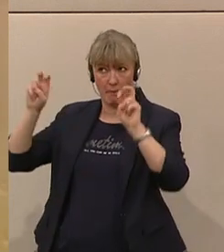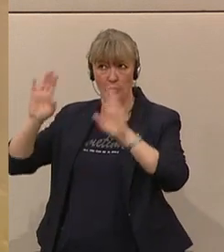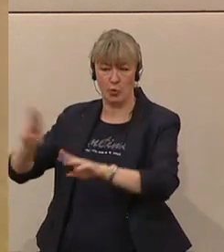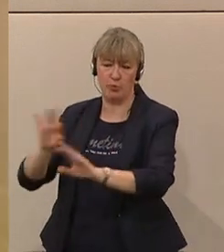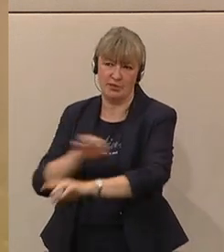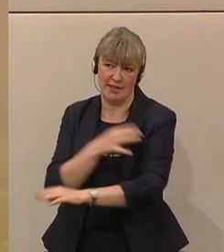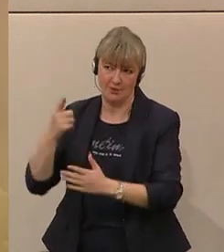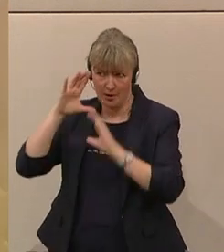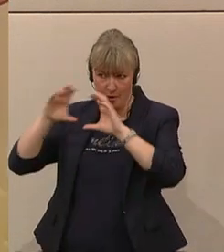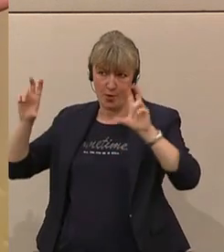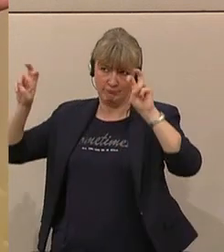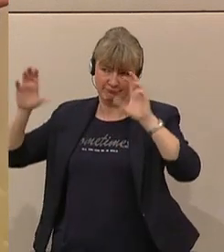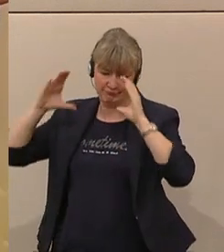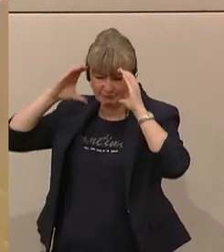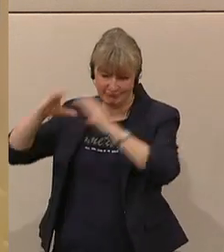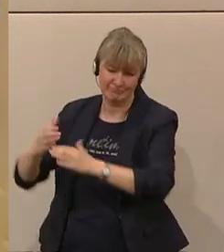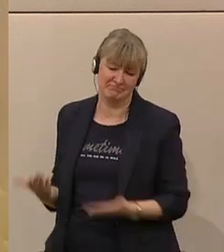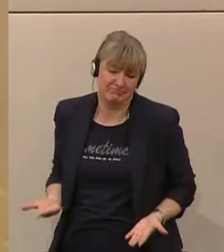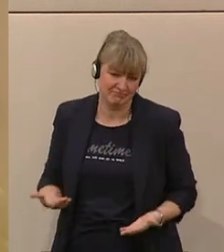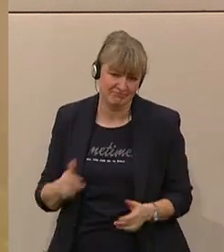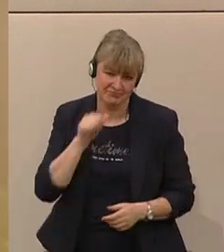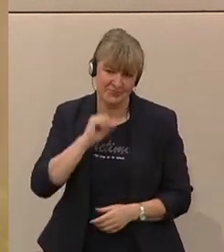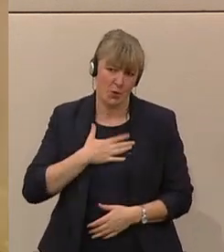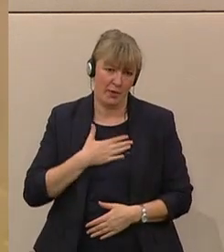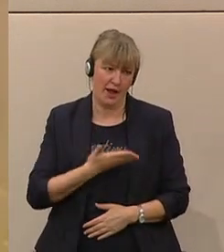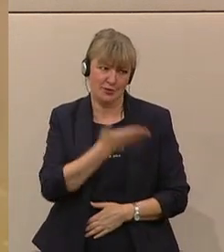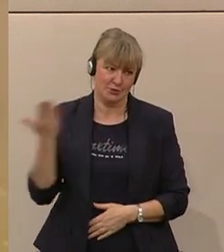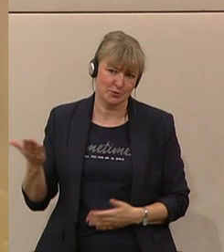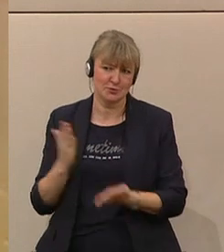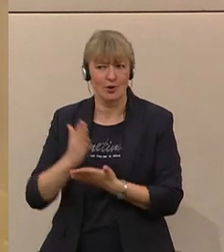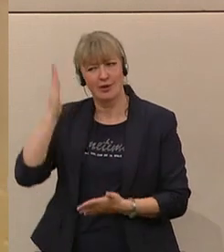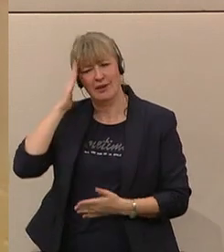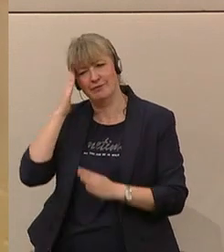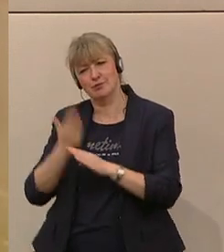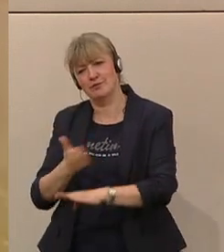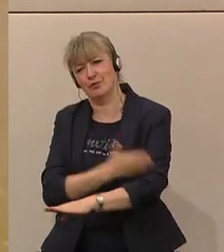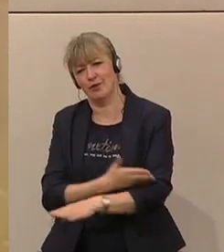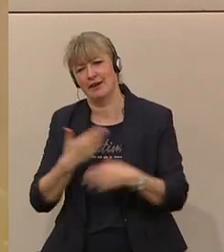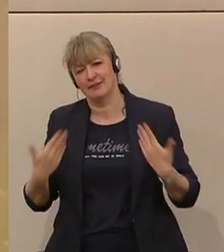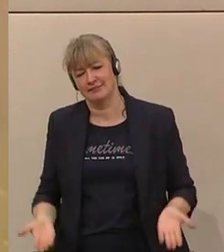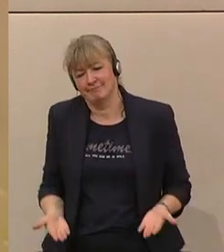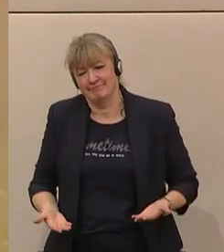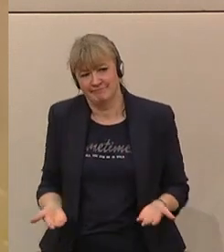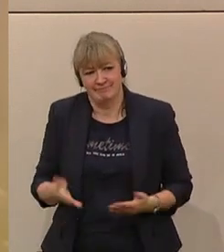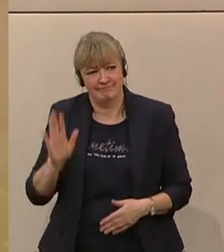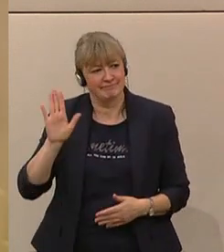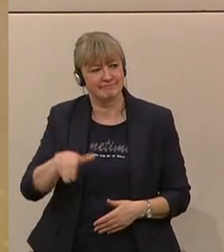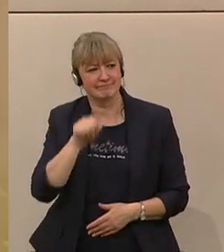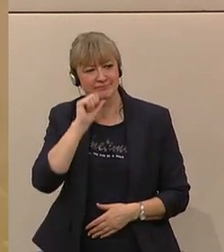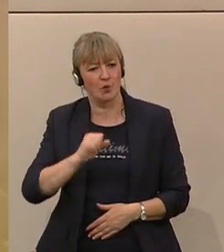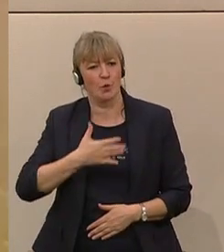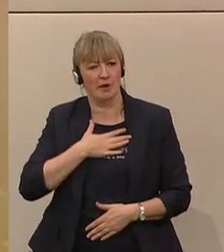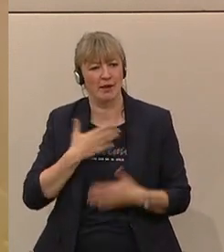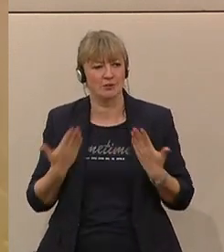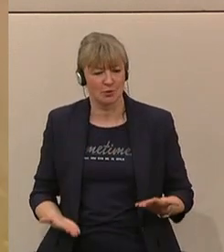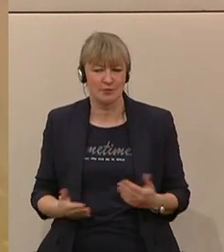Bundeskanzlers. Jetzt kann man sagen, das ist ja alles keine Überraschung. Das haben wir immer gewusst. Das ist auch keine Überraschung. Wir haben es